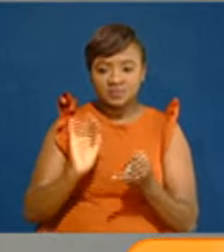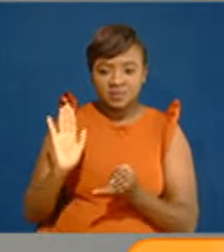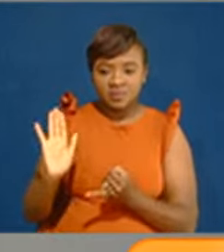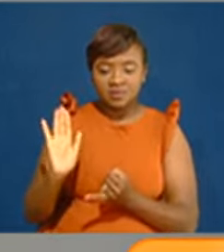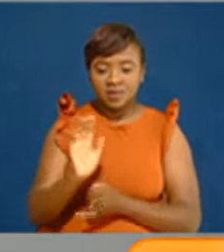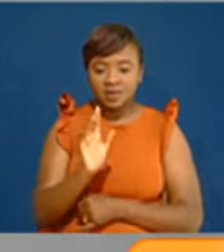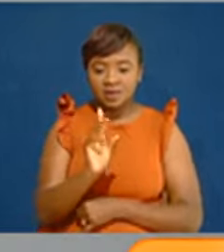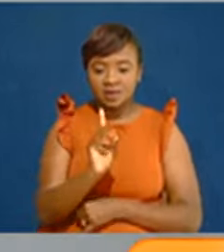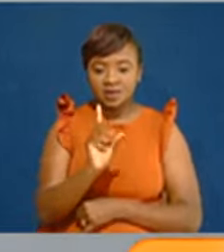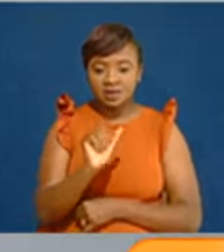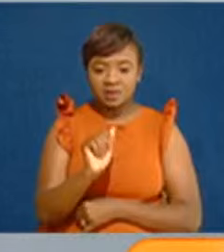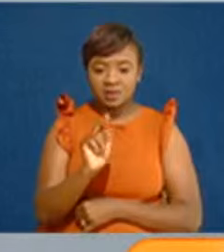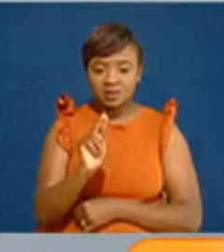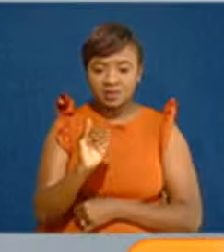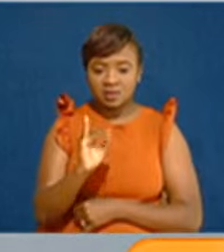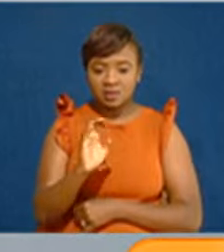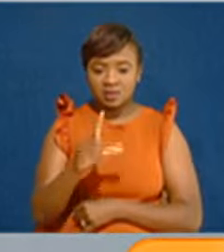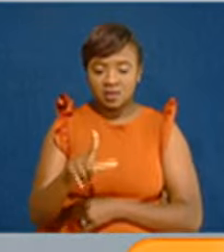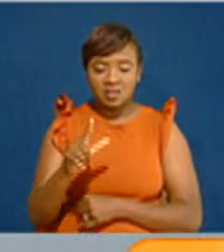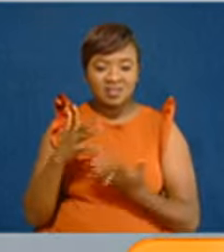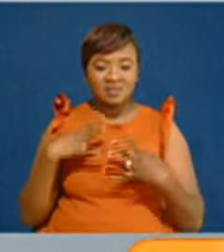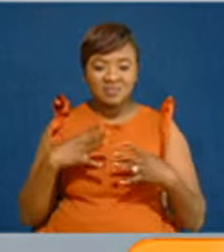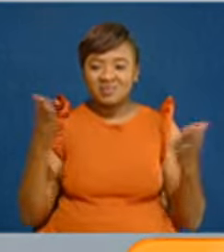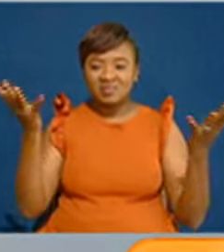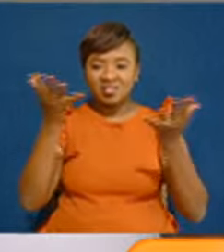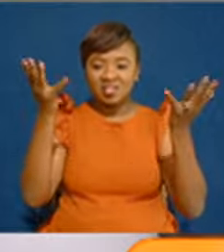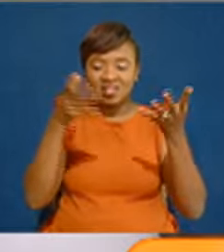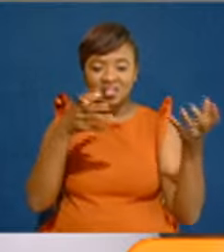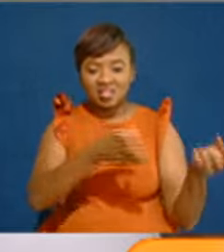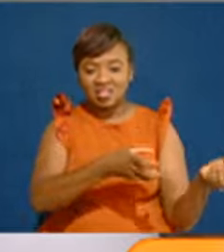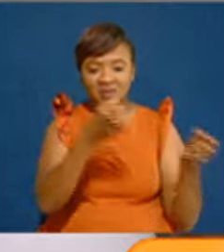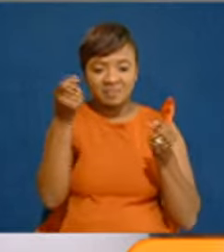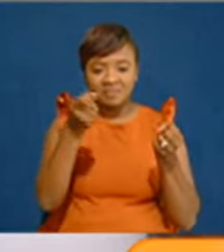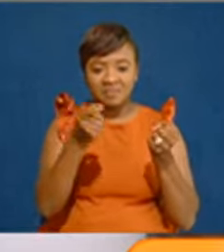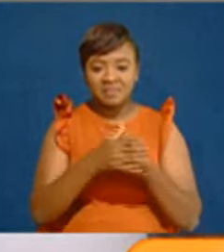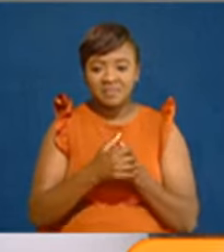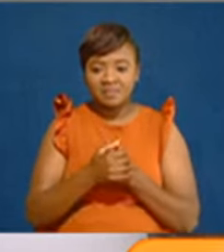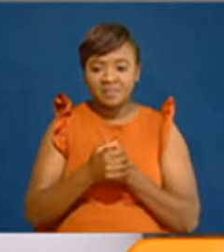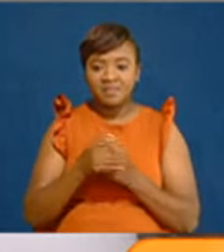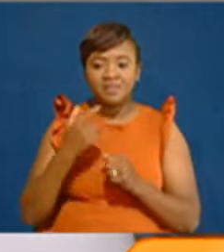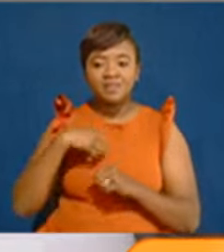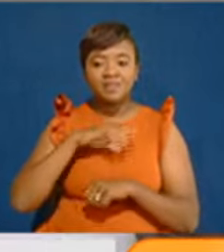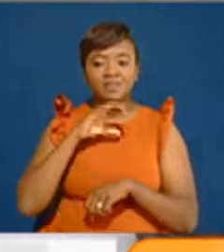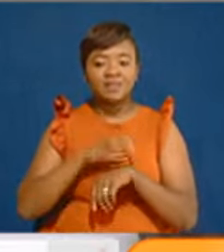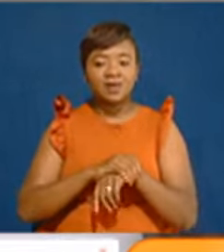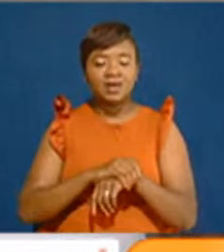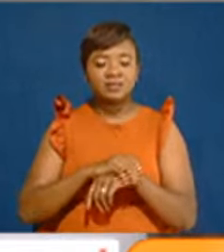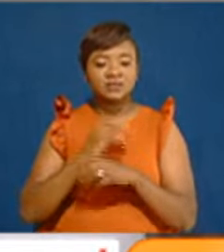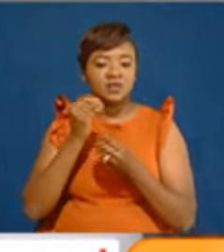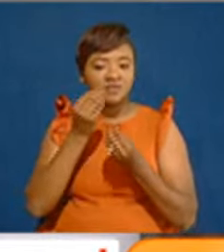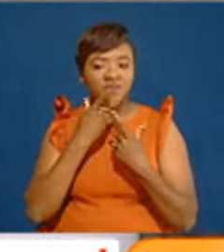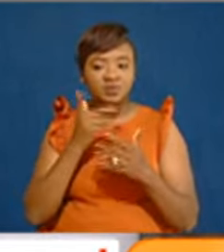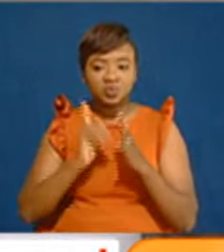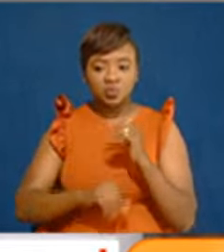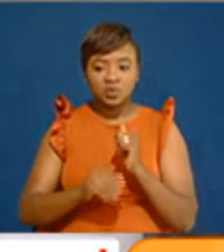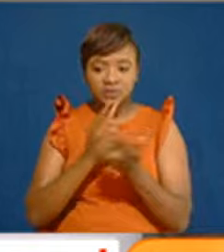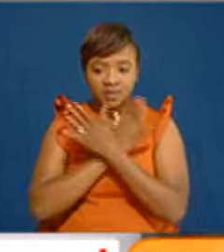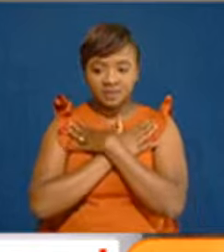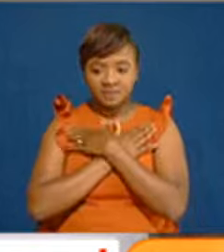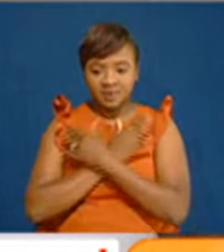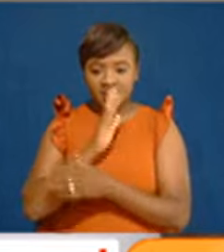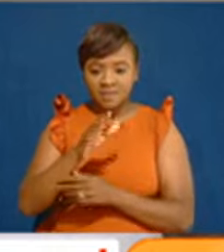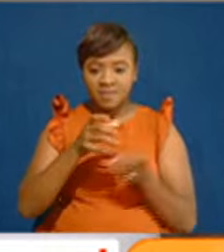Kaniu aliyetekwa nyara na watu wasiojulikana. Nilielezewa ameshikwa na rafiki yake na nikajifikisha